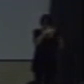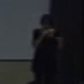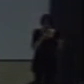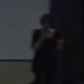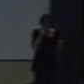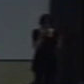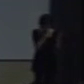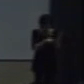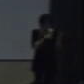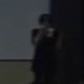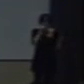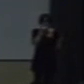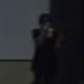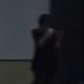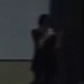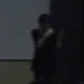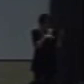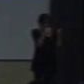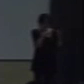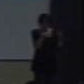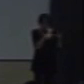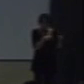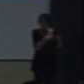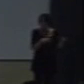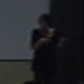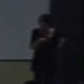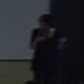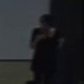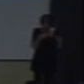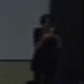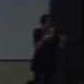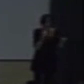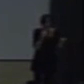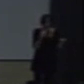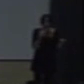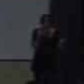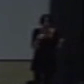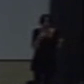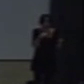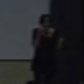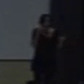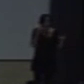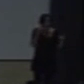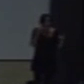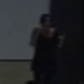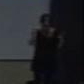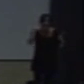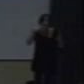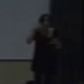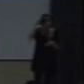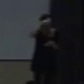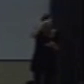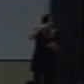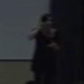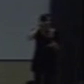Vaig poder llegir tuits que per exemple posava experts en policial de RAC1, la Gemma Linyan. Vaig poder llegir